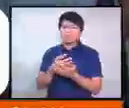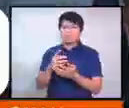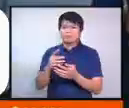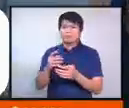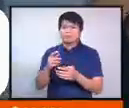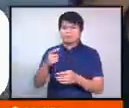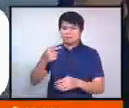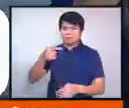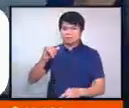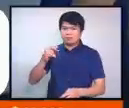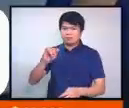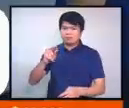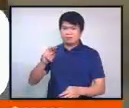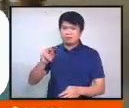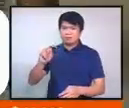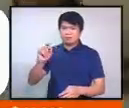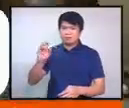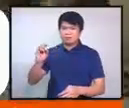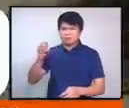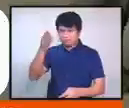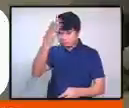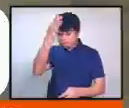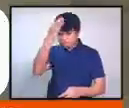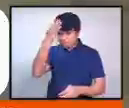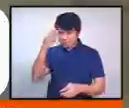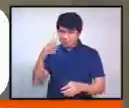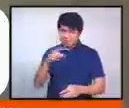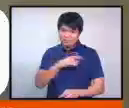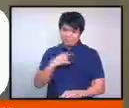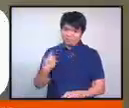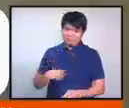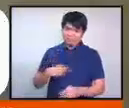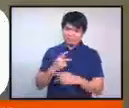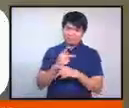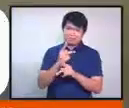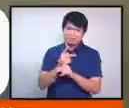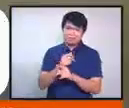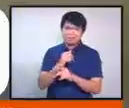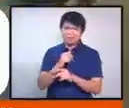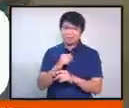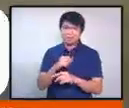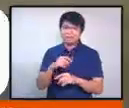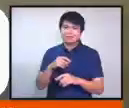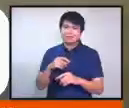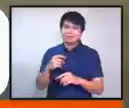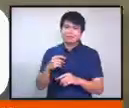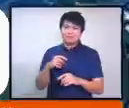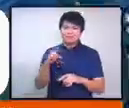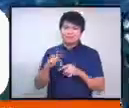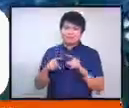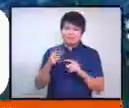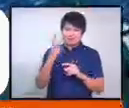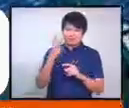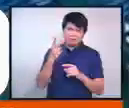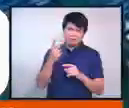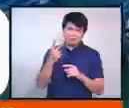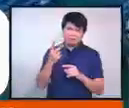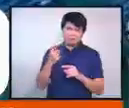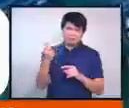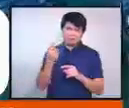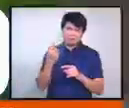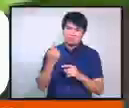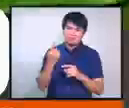sa mga bodega ay may lamang mga Chinese products na di pangkaraniwang nakikita sa merkado ng Pilipinas. Mayroon ding mga